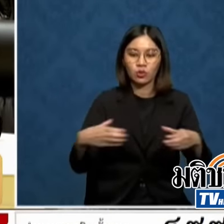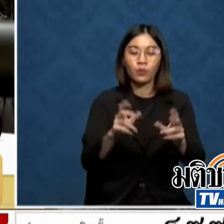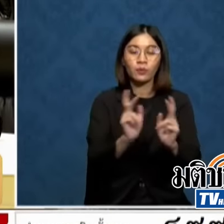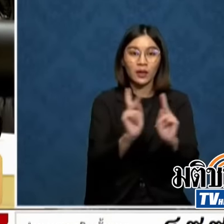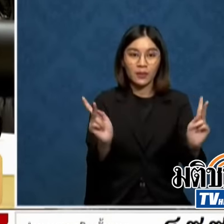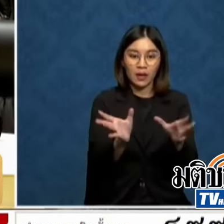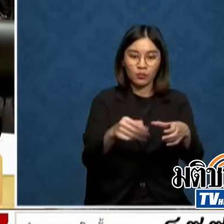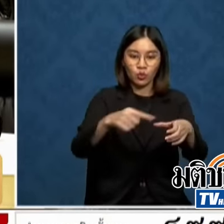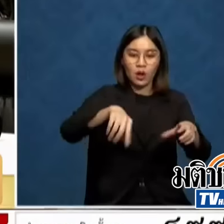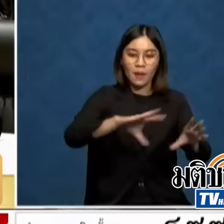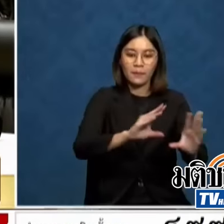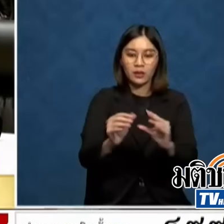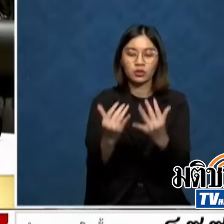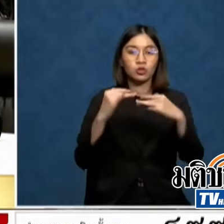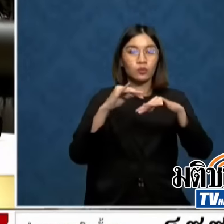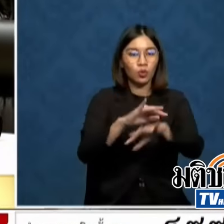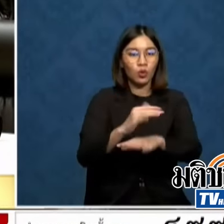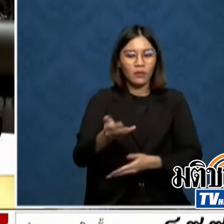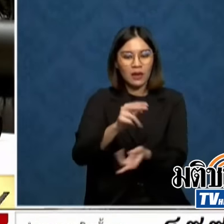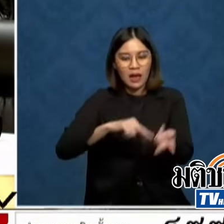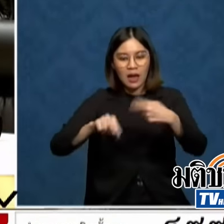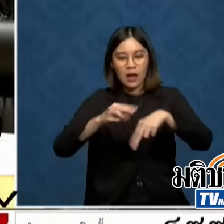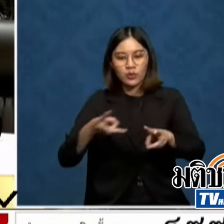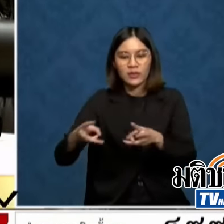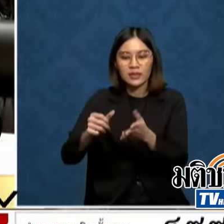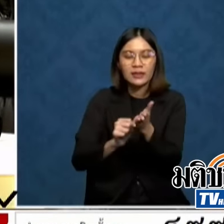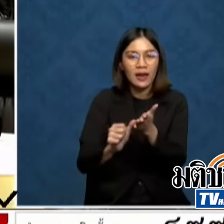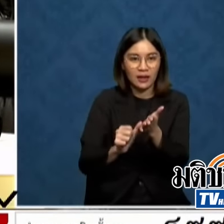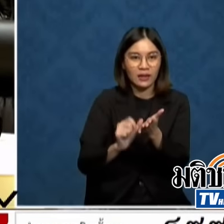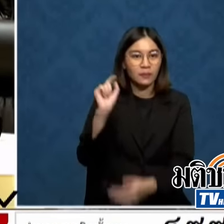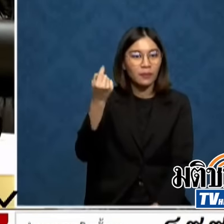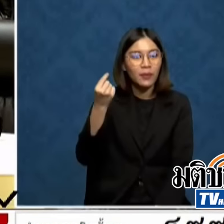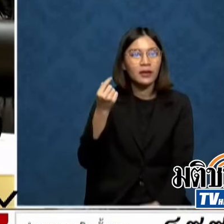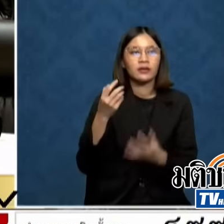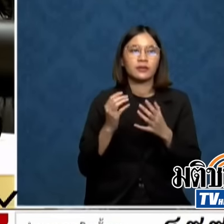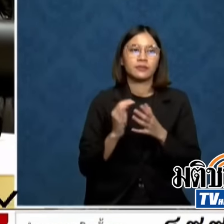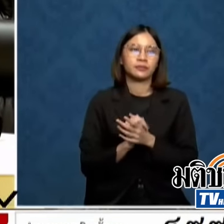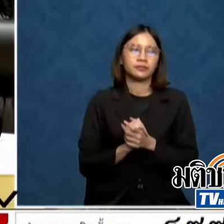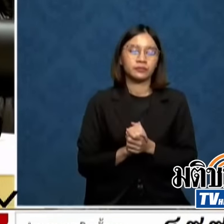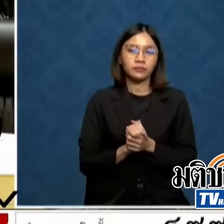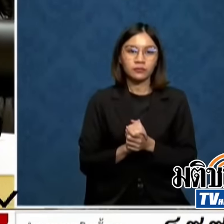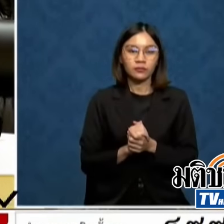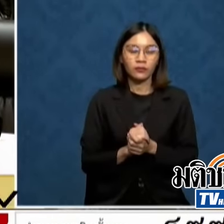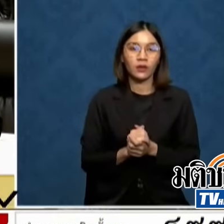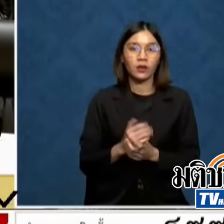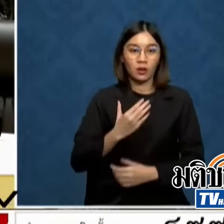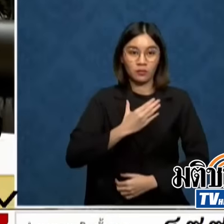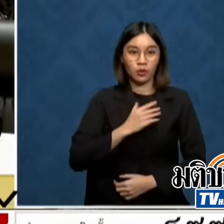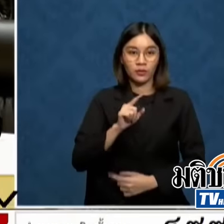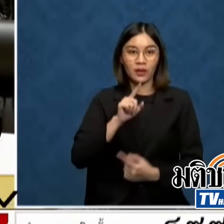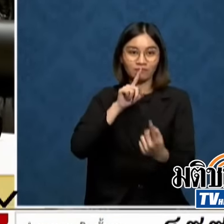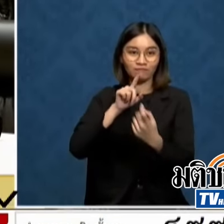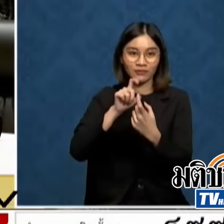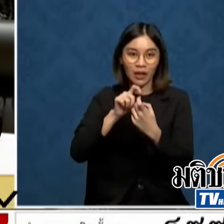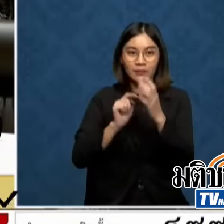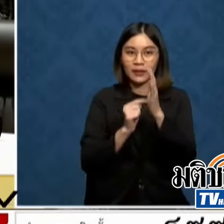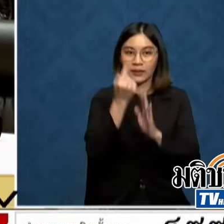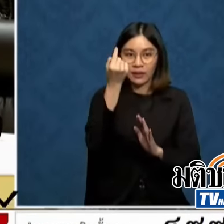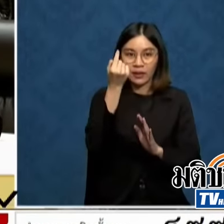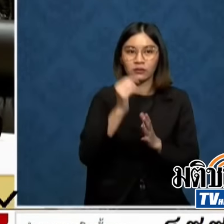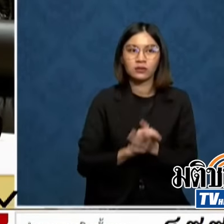รรมการในการประชุมร่วมกันก็หาทางออกกันอีกครั้งแน่นอนครับในขณะที่ผมตั้งกระทู้ถามครั้ง